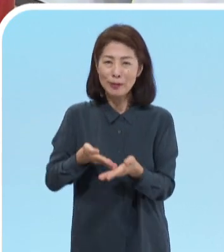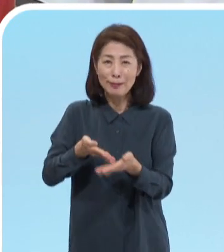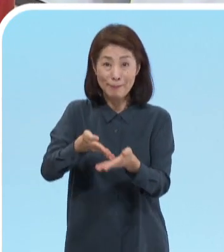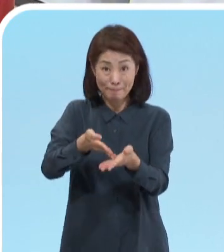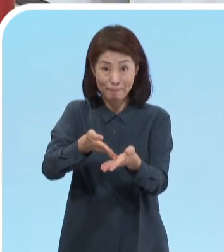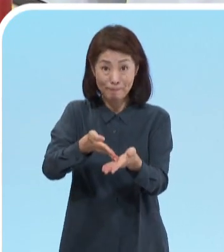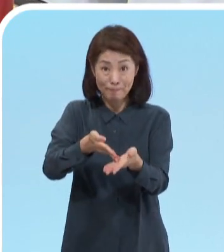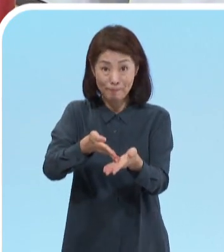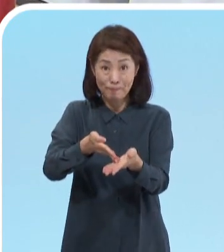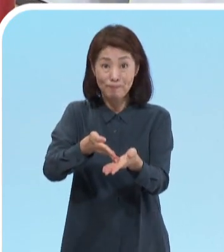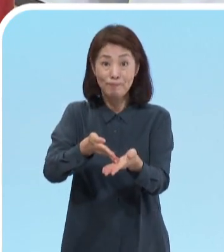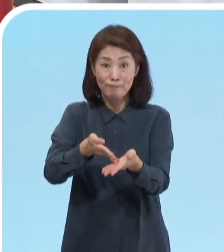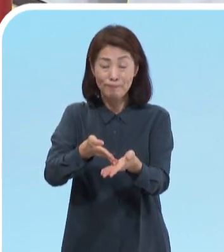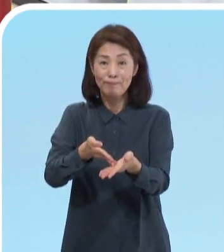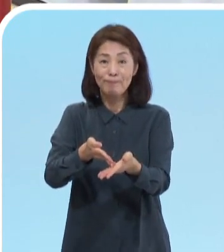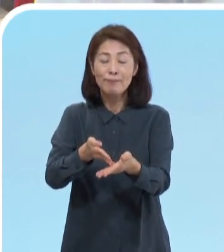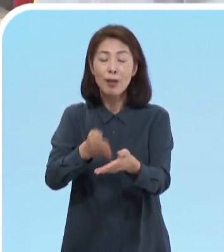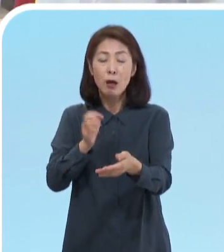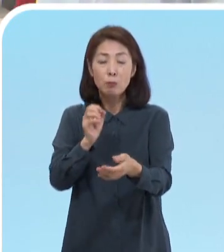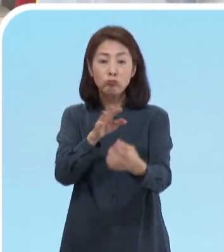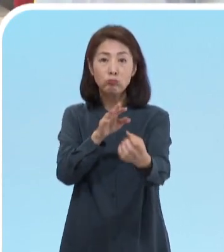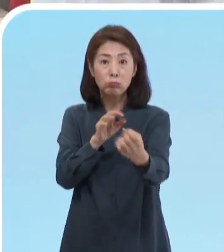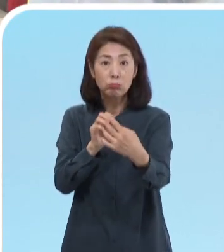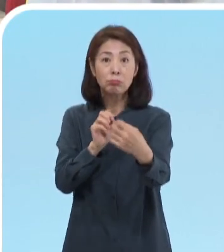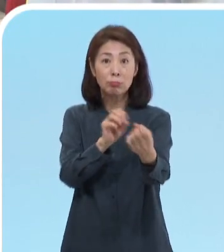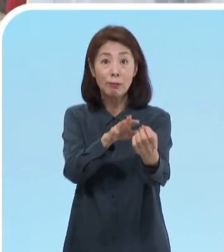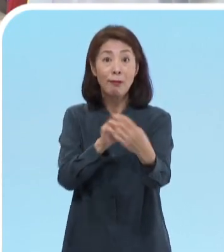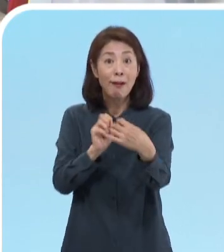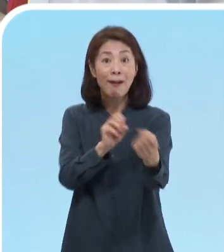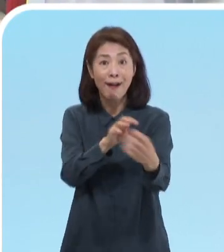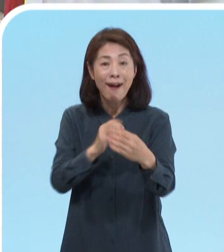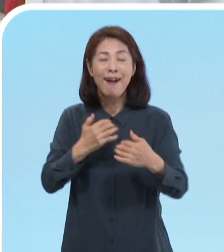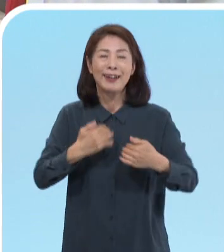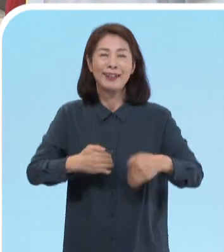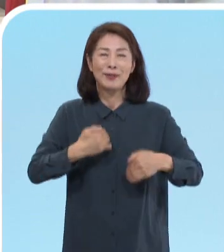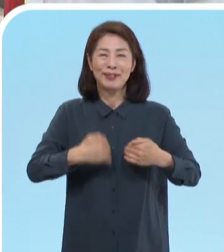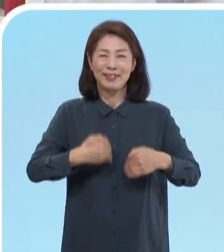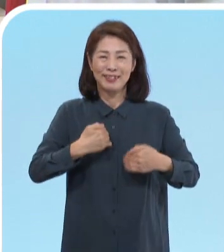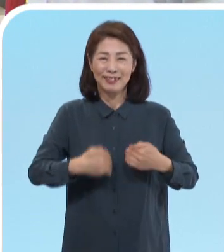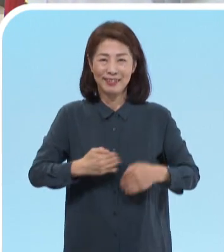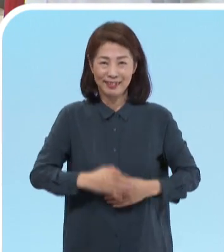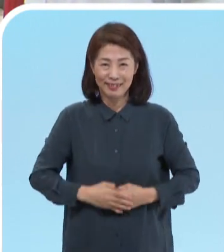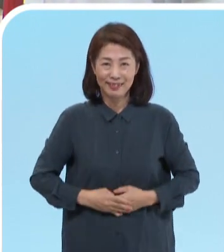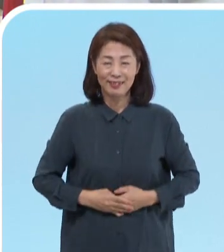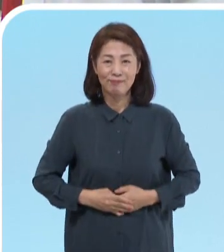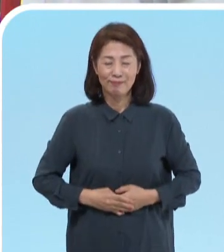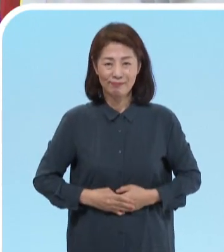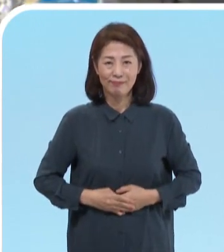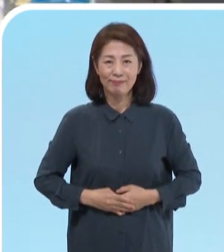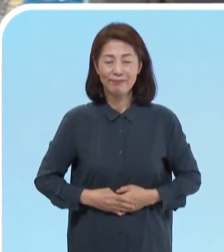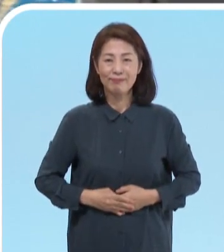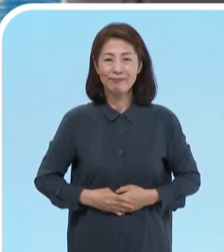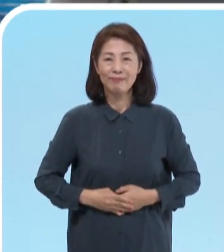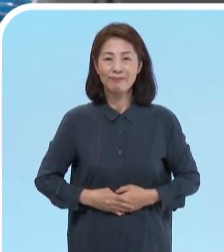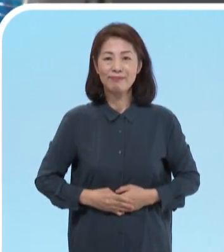かした時に、いろんな人と会話できるにつれて楽しくなりました。